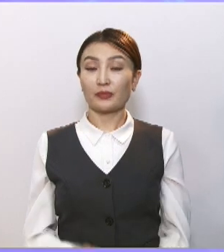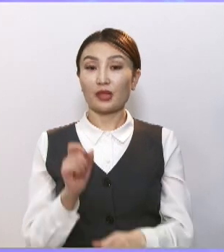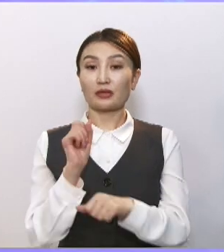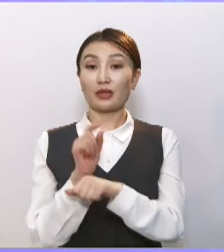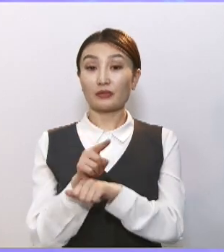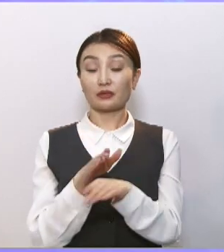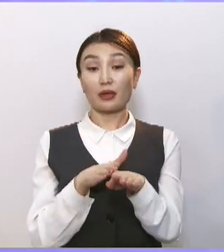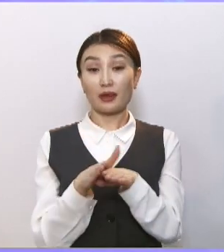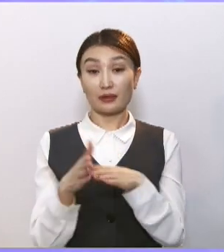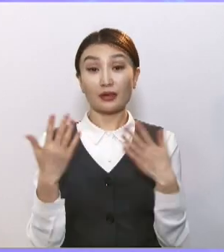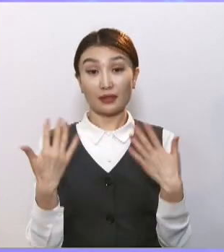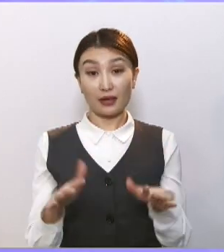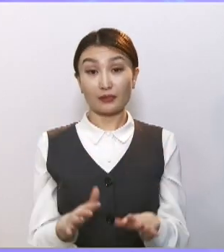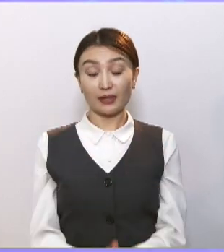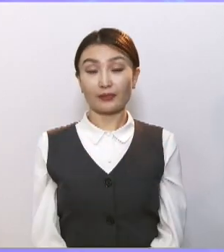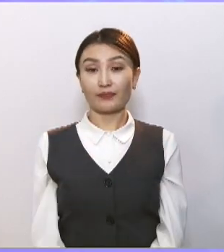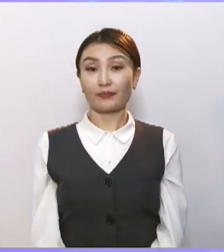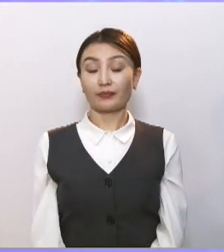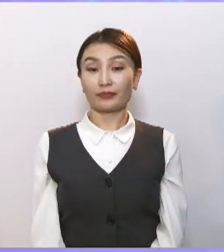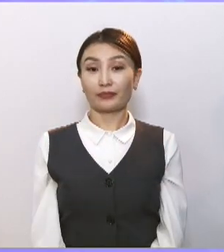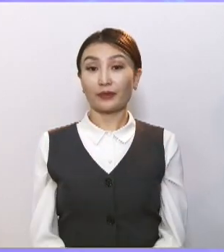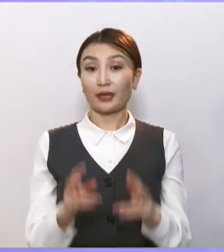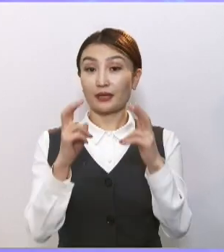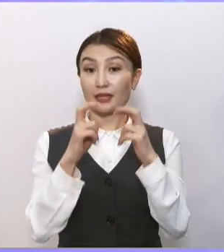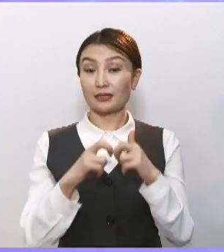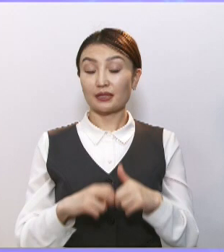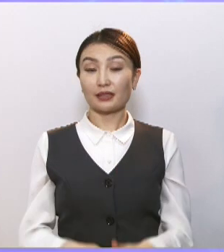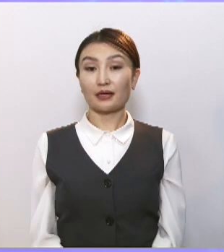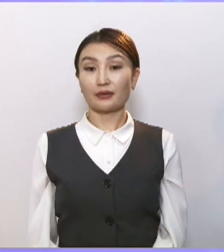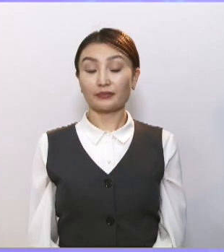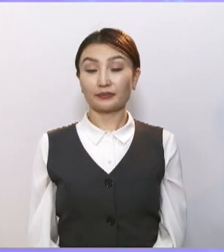Тапшырманы аткардыңарбы? Анда текшергиле.